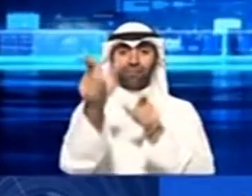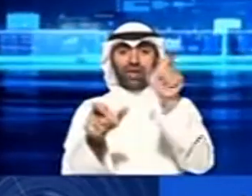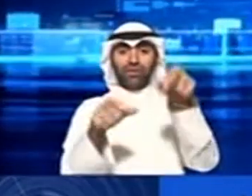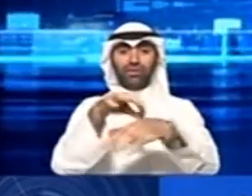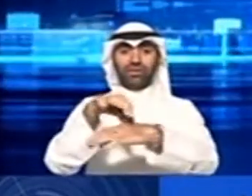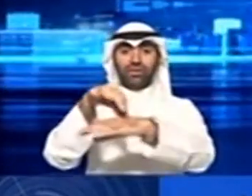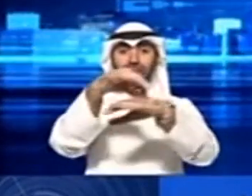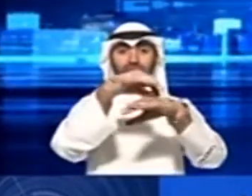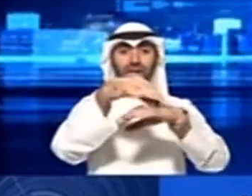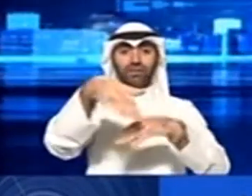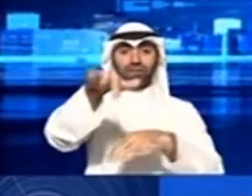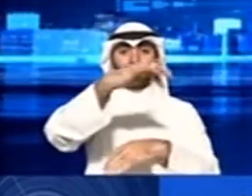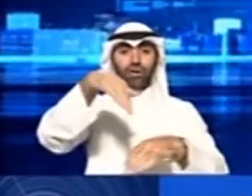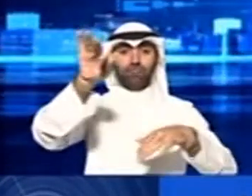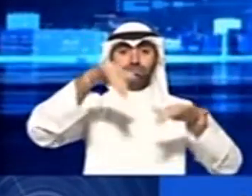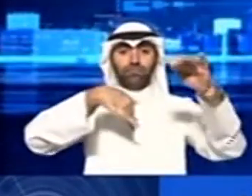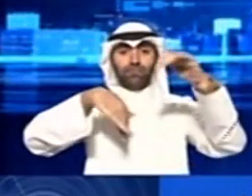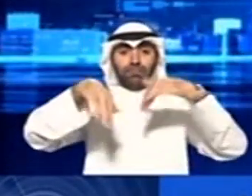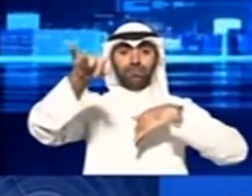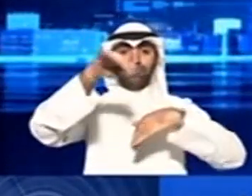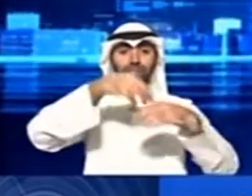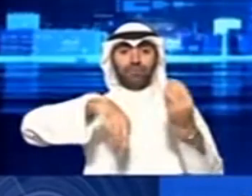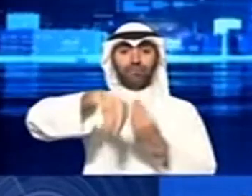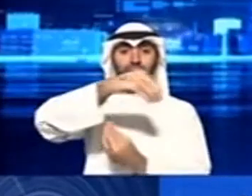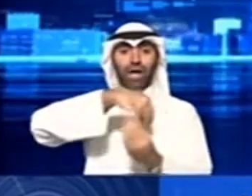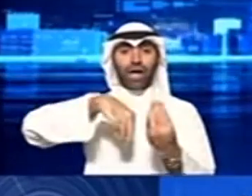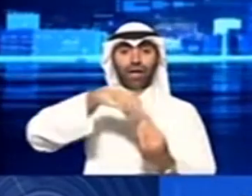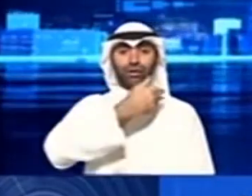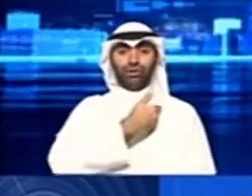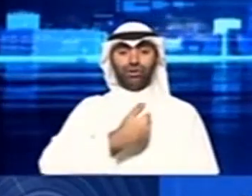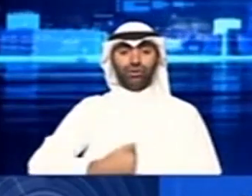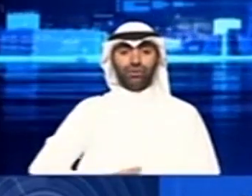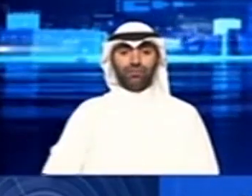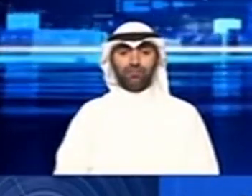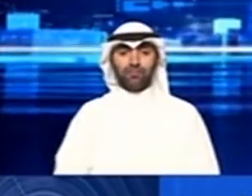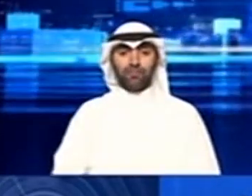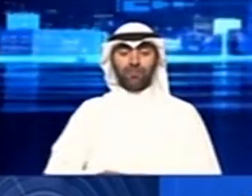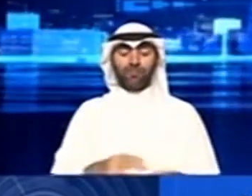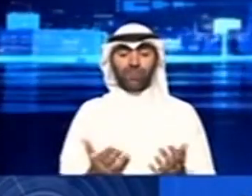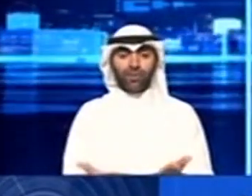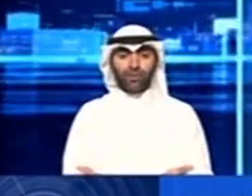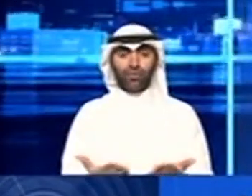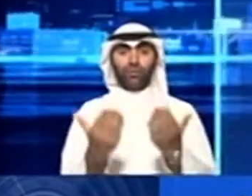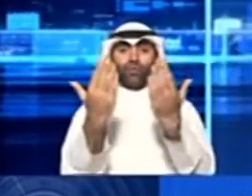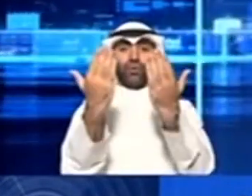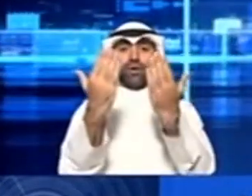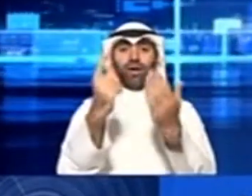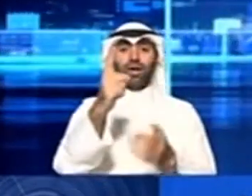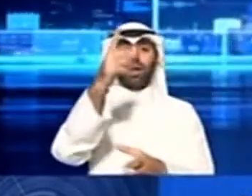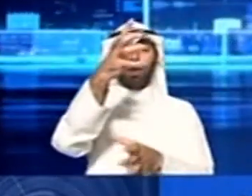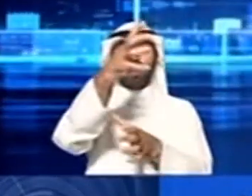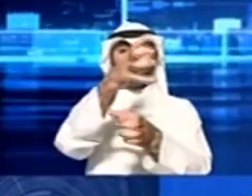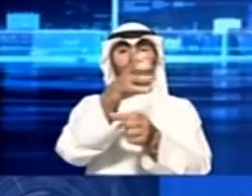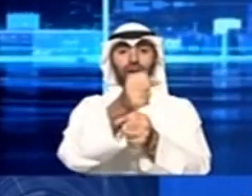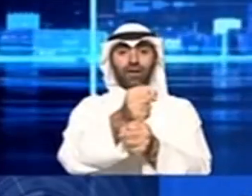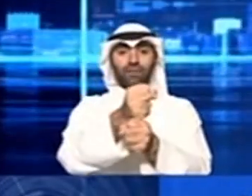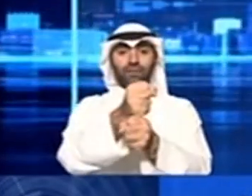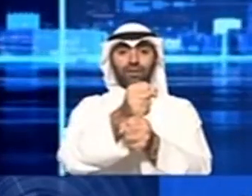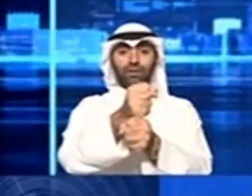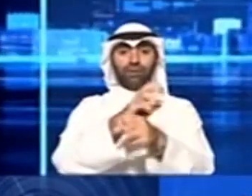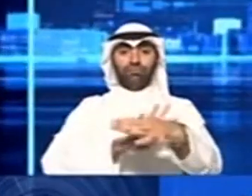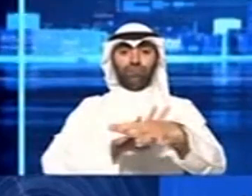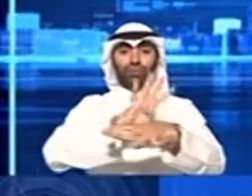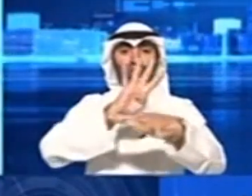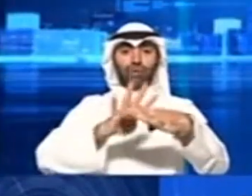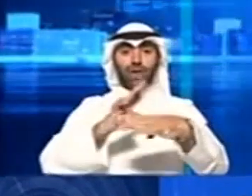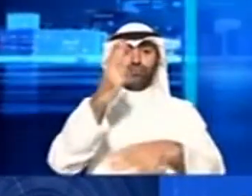كافة القطاعات للحفاظ على سلامة وصحة الحجيج، سائلا سموه الباري جل وعلا أن ينعم على المملكة العربية